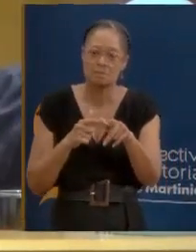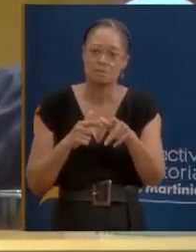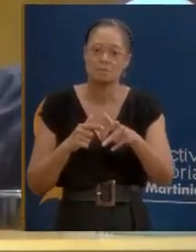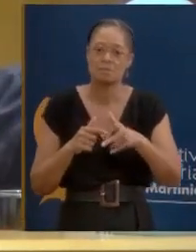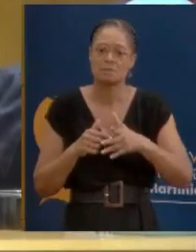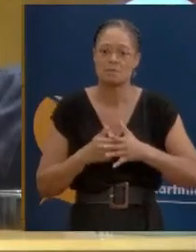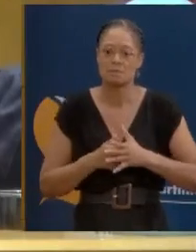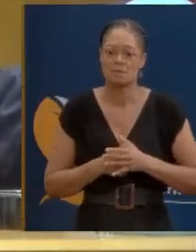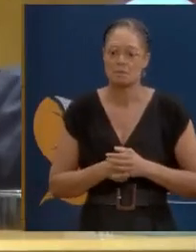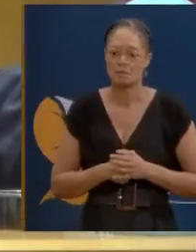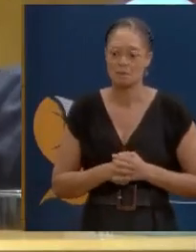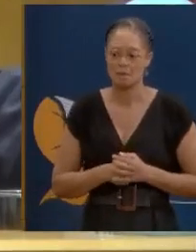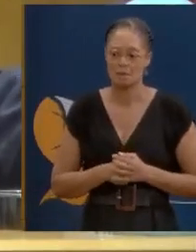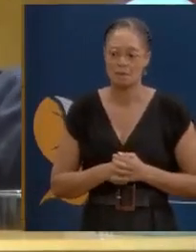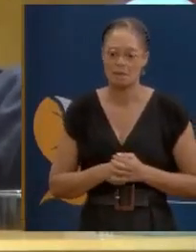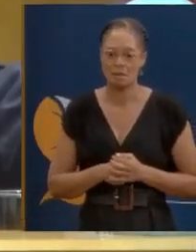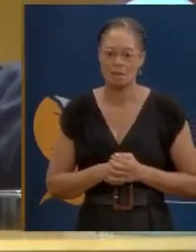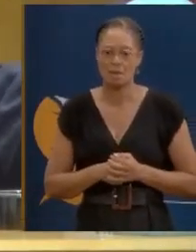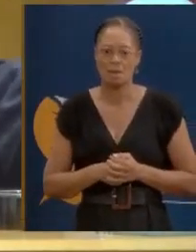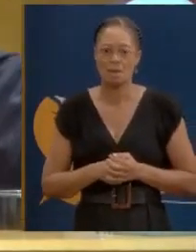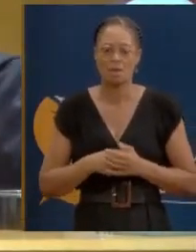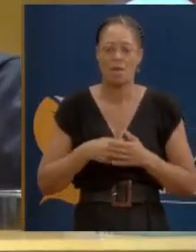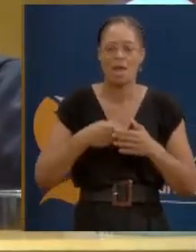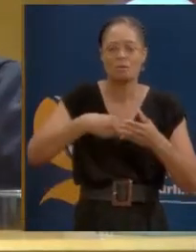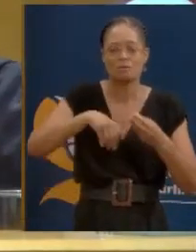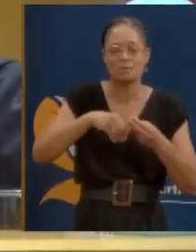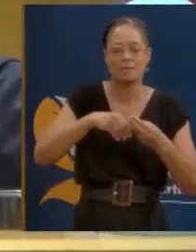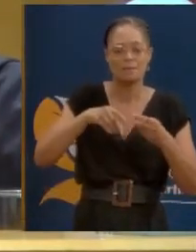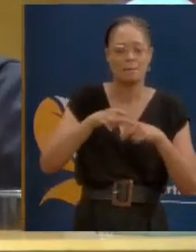élargi, on a mis un bouclier,